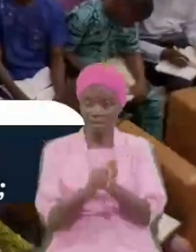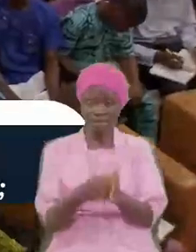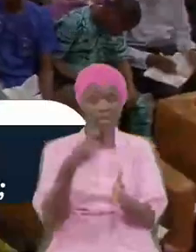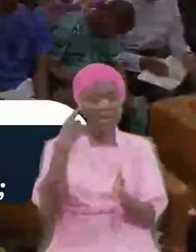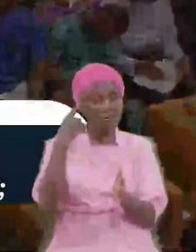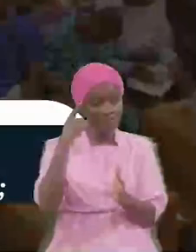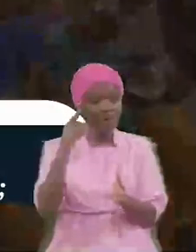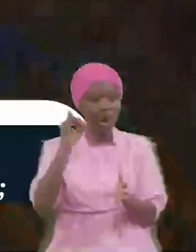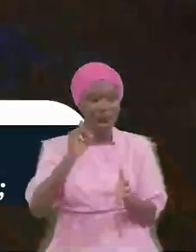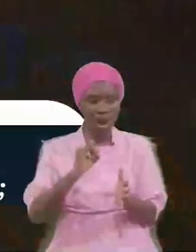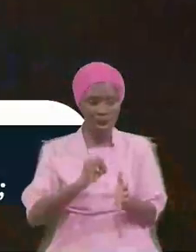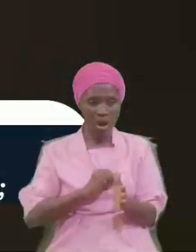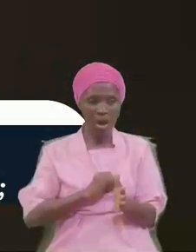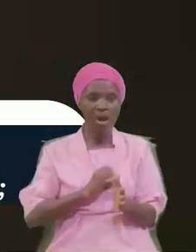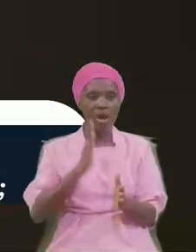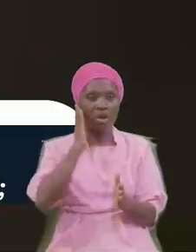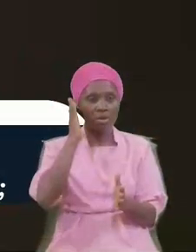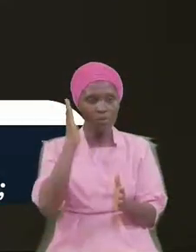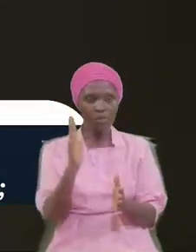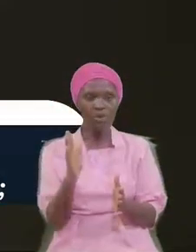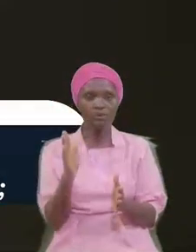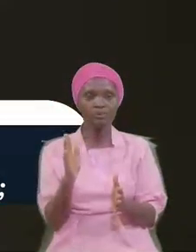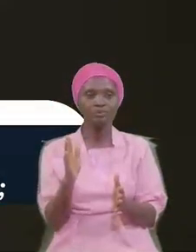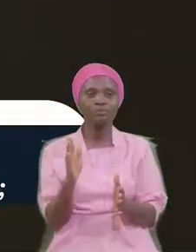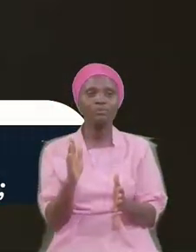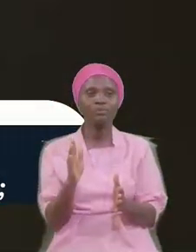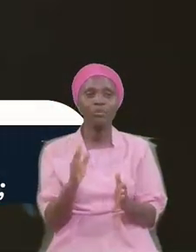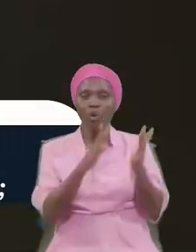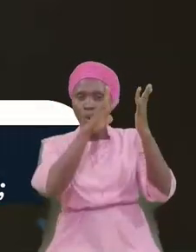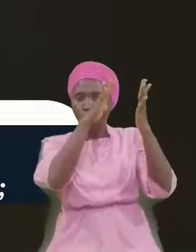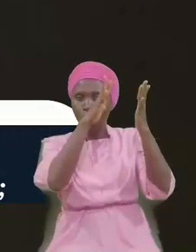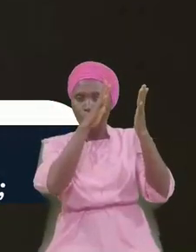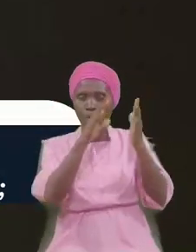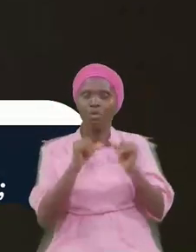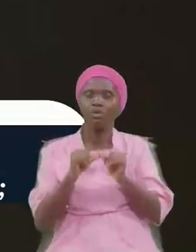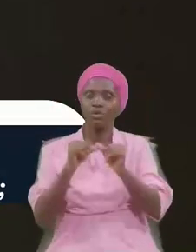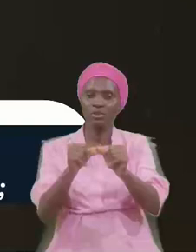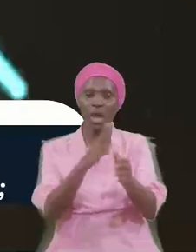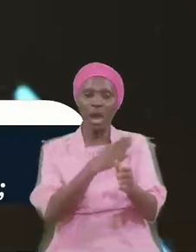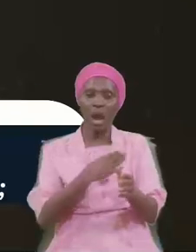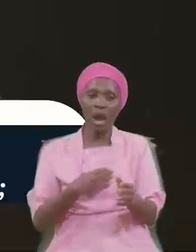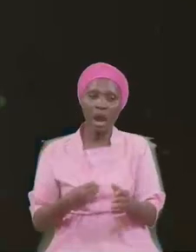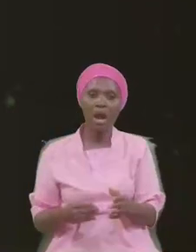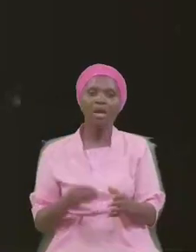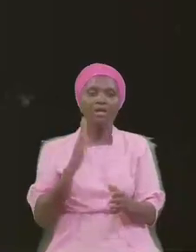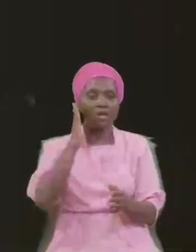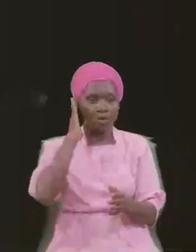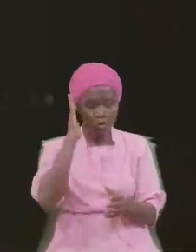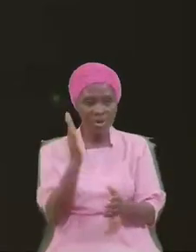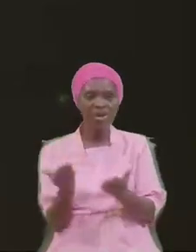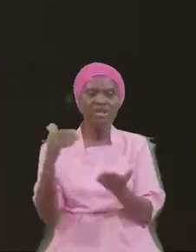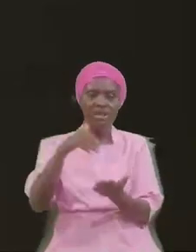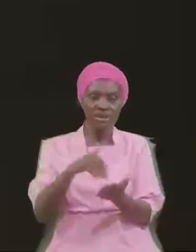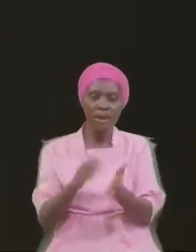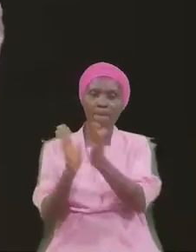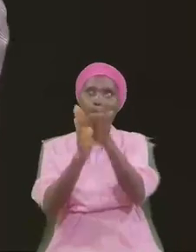moi, j'espérerai toujours, je te louerai de plus en plus. Il nous